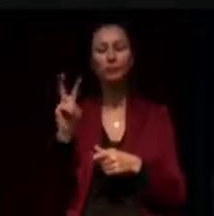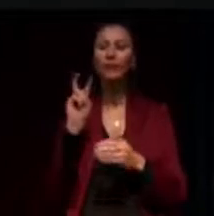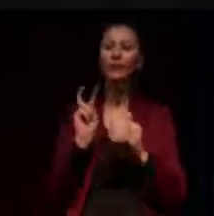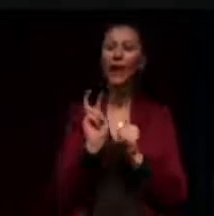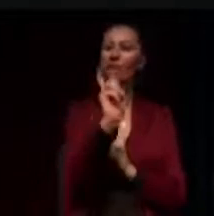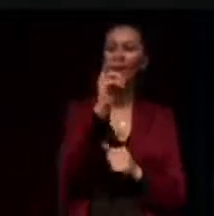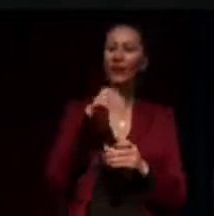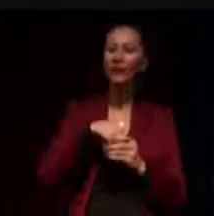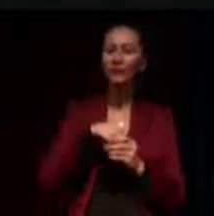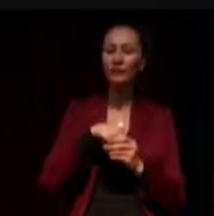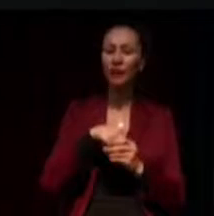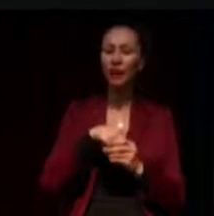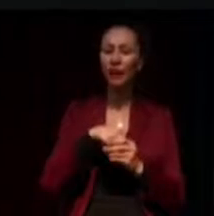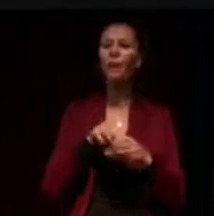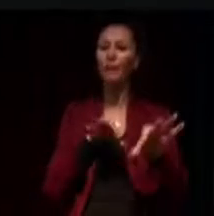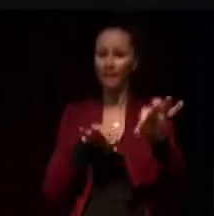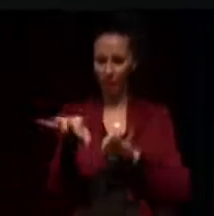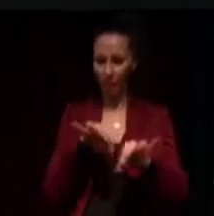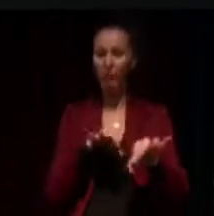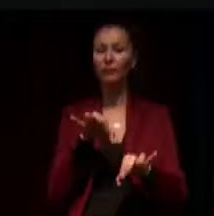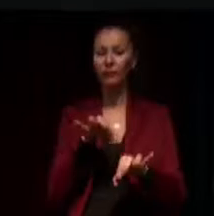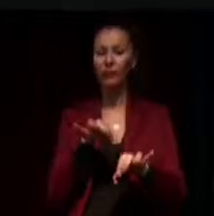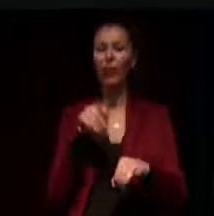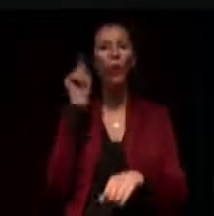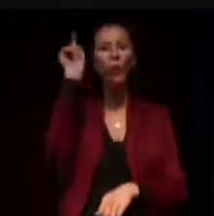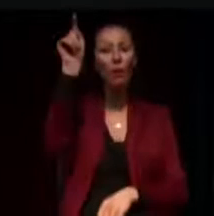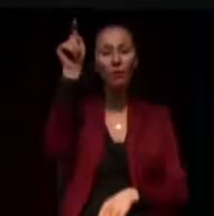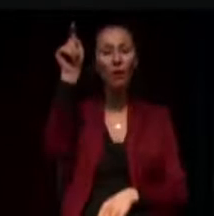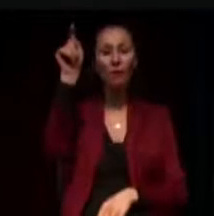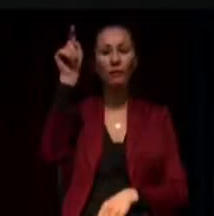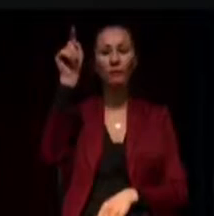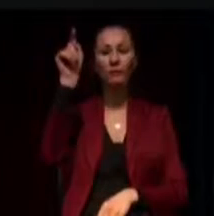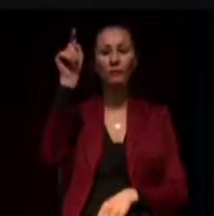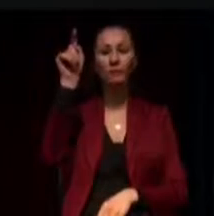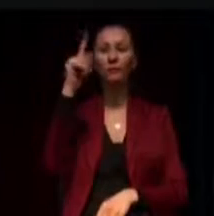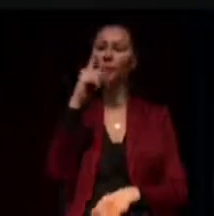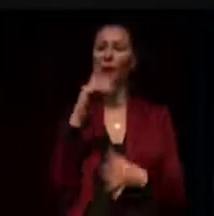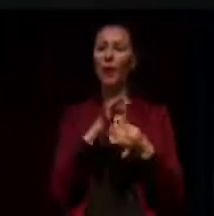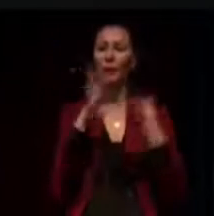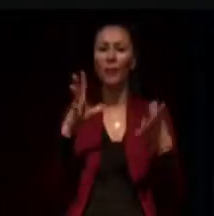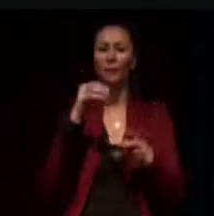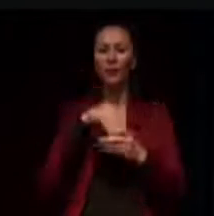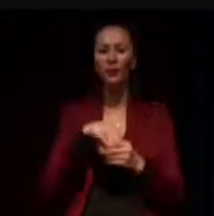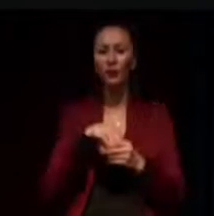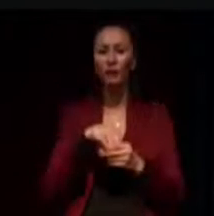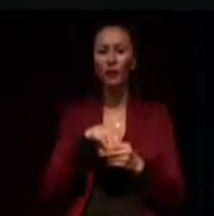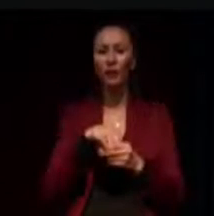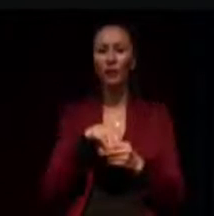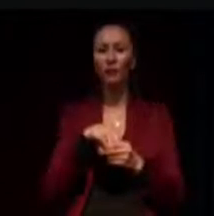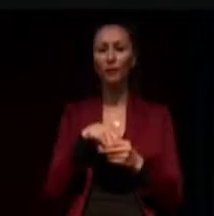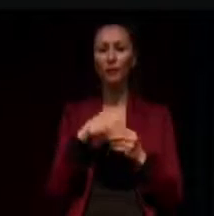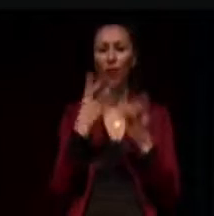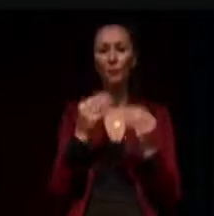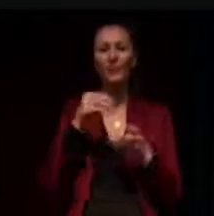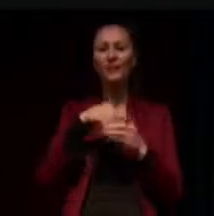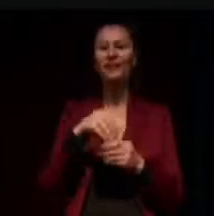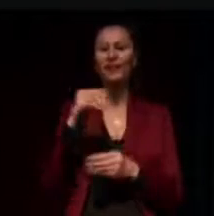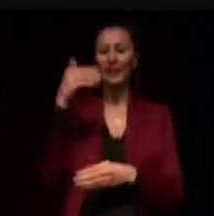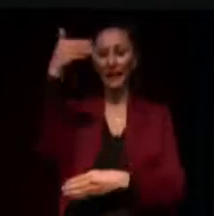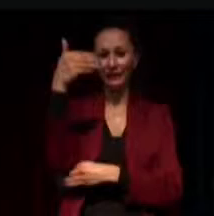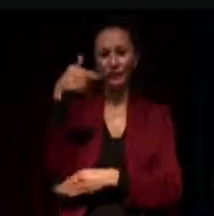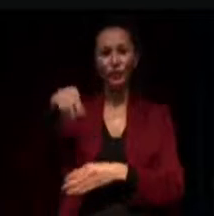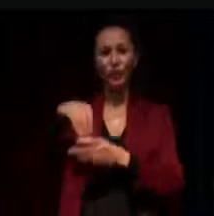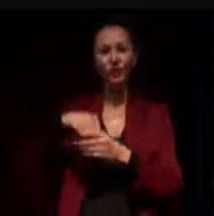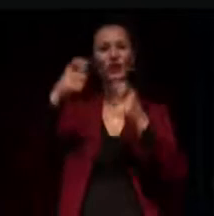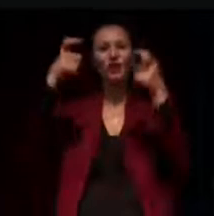tramvayla bir taşımacık sistemi de planlanmakta. Çünkü orada hani bir anlamda şatıl olması açısından istasyondan şehre